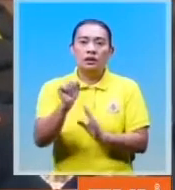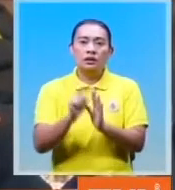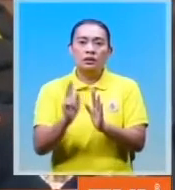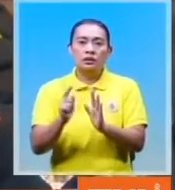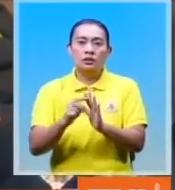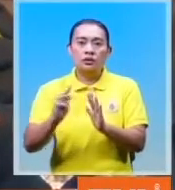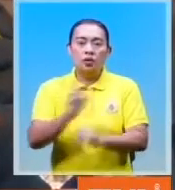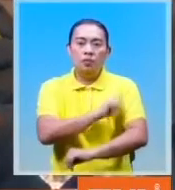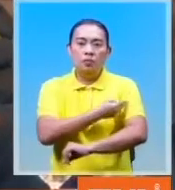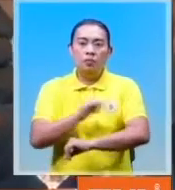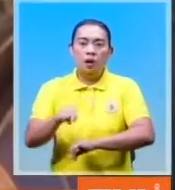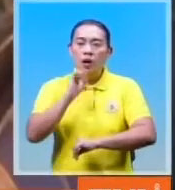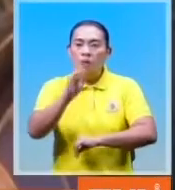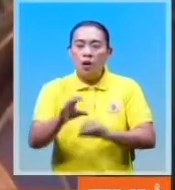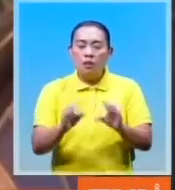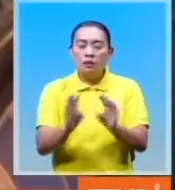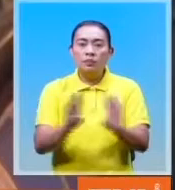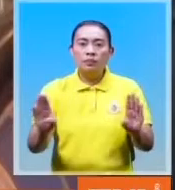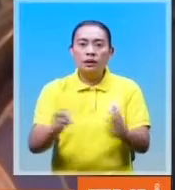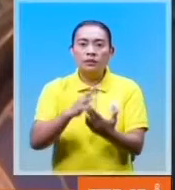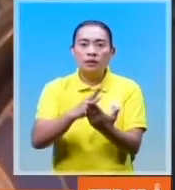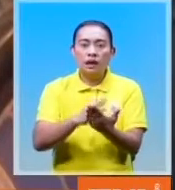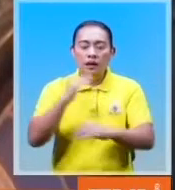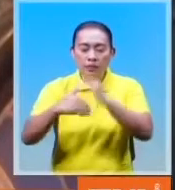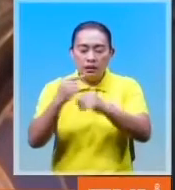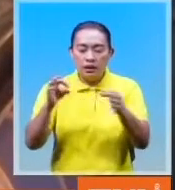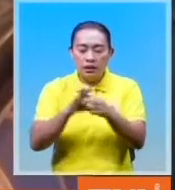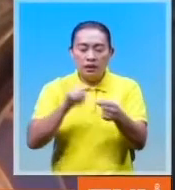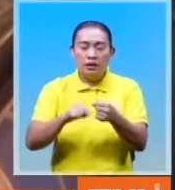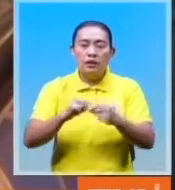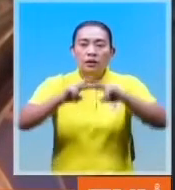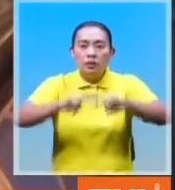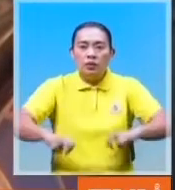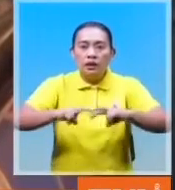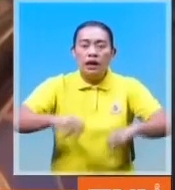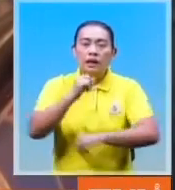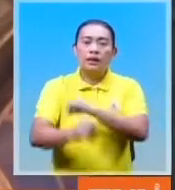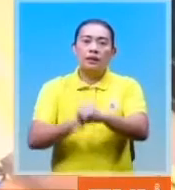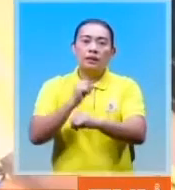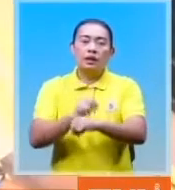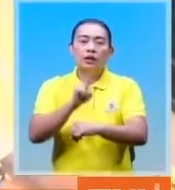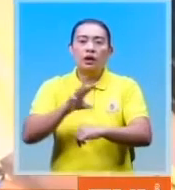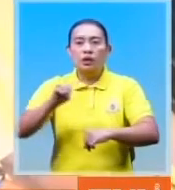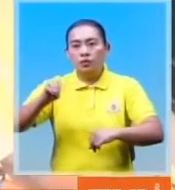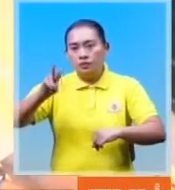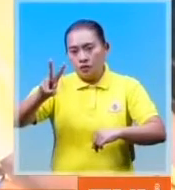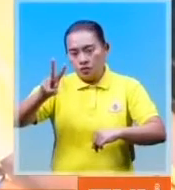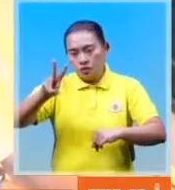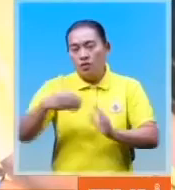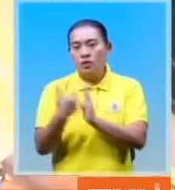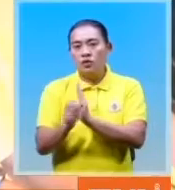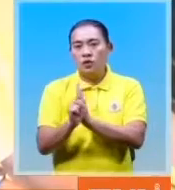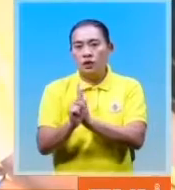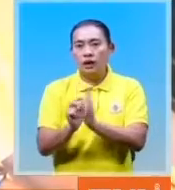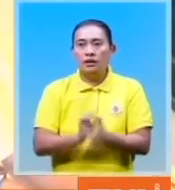ายไปเปิดการประชุมวิชาการพัฒนางานประจำสู่งานวิจัยประจำปี2562ที่จังหวัดขอนแก่นก็ร่ว